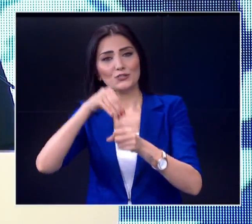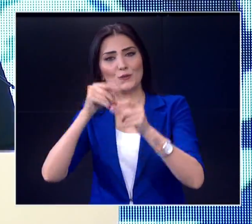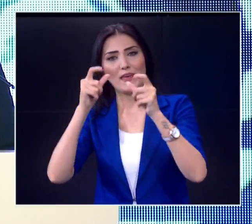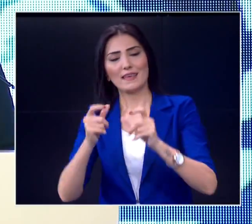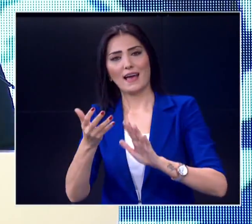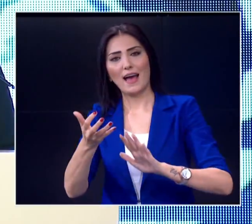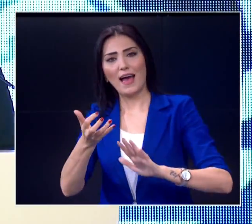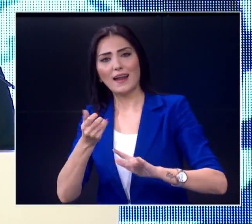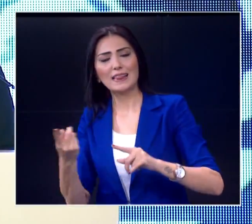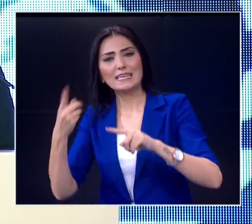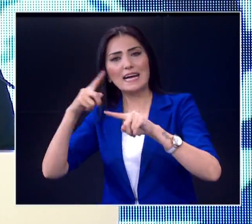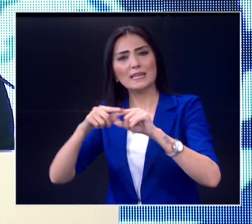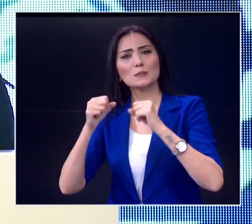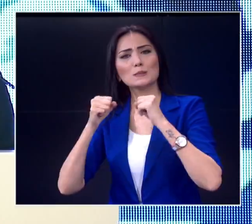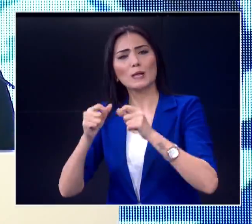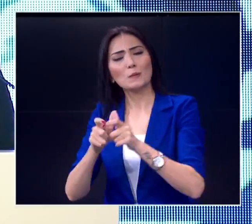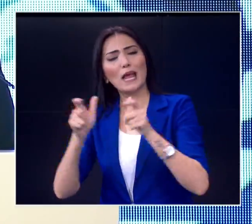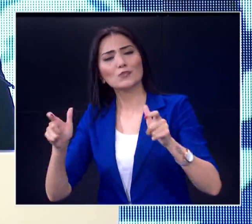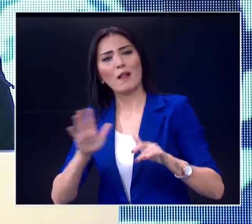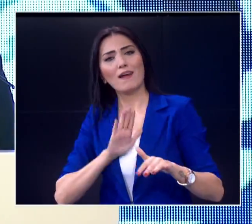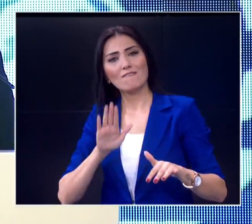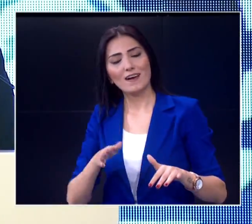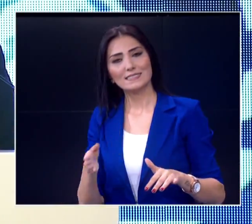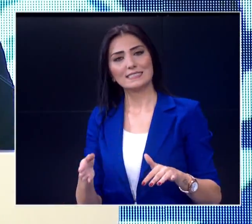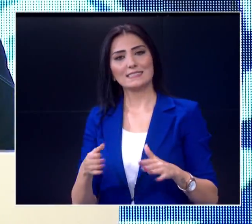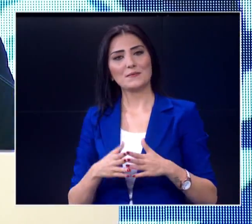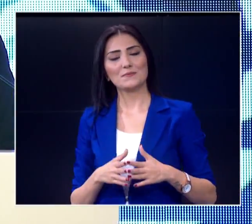aldığı, katkı sağladığı gelişmelerdir.